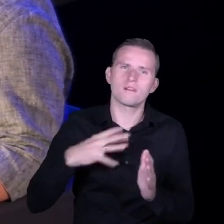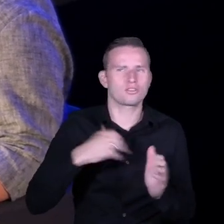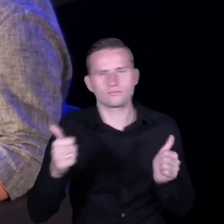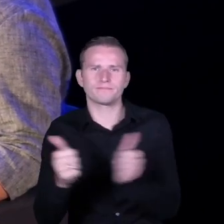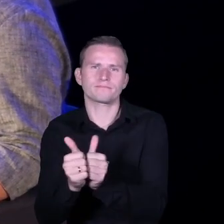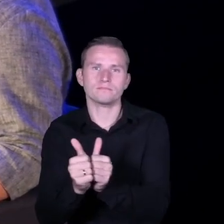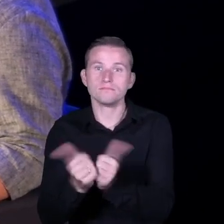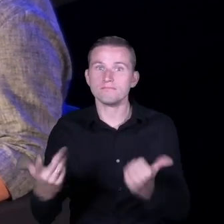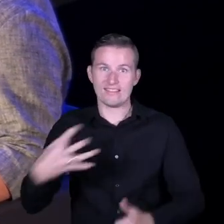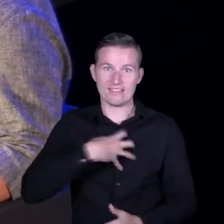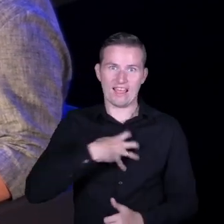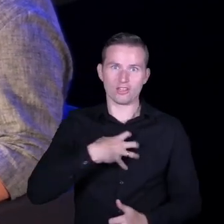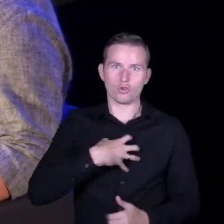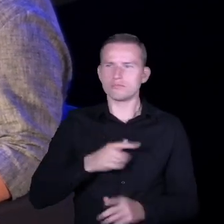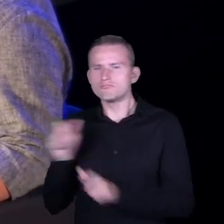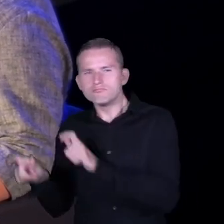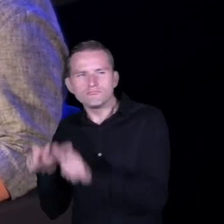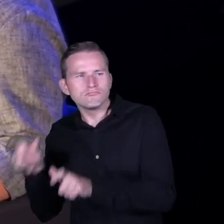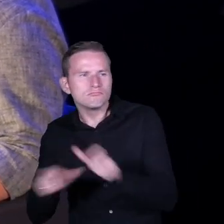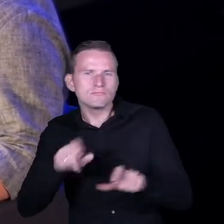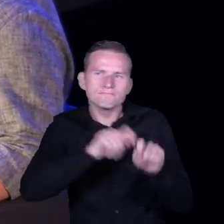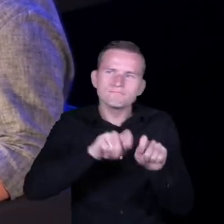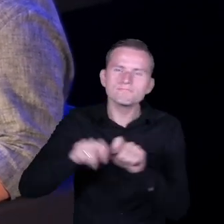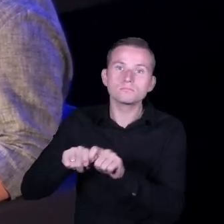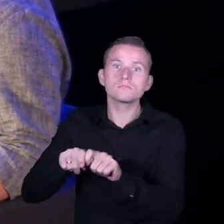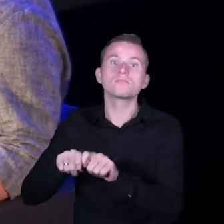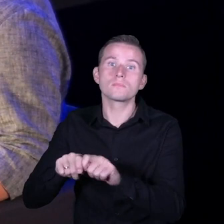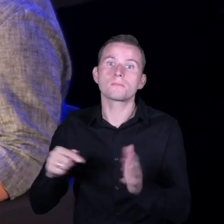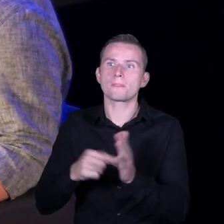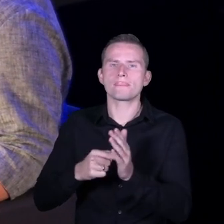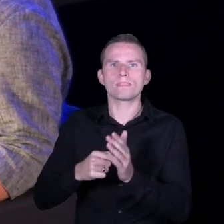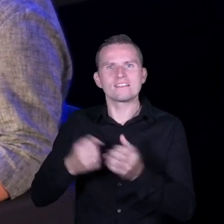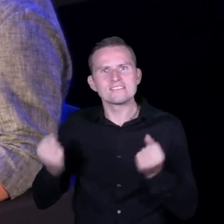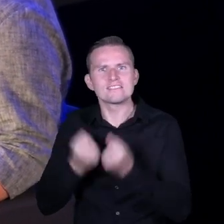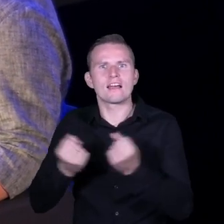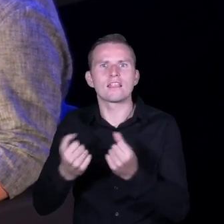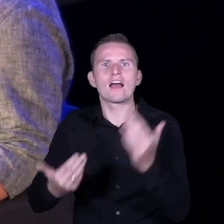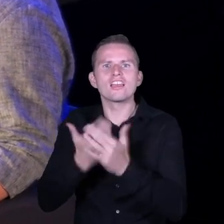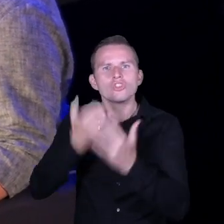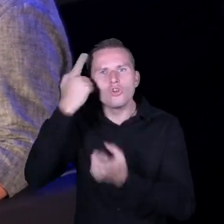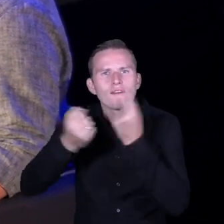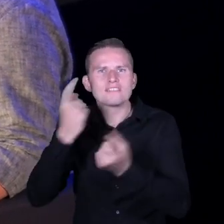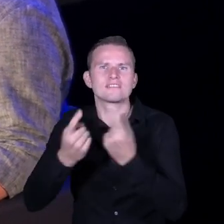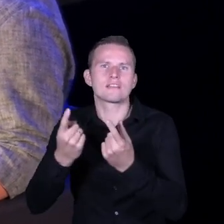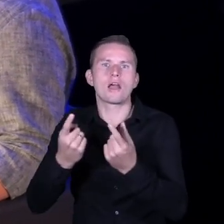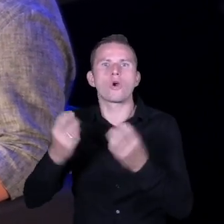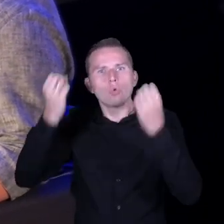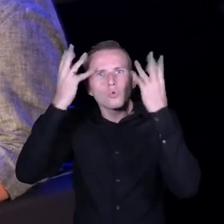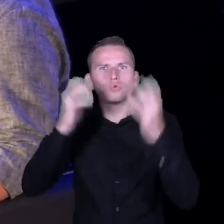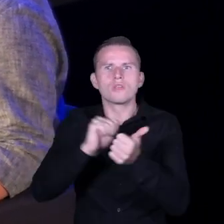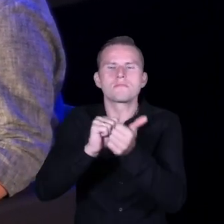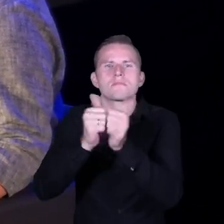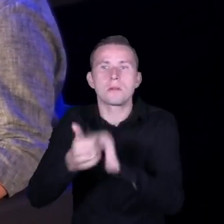nadzór, tworząc inną, innowacyjną kulturę codziennego funkcjonowania, ma do tego mechanizmy i narzędzia